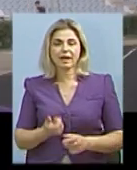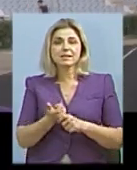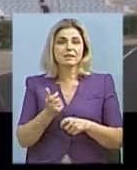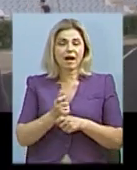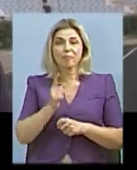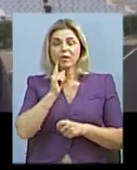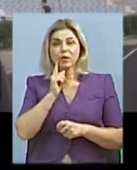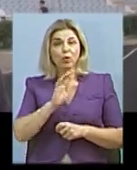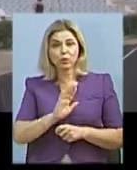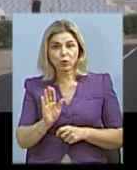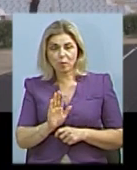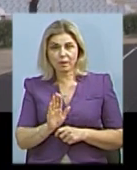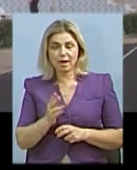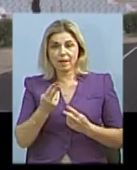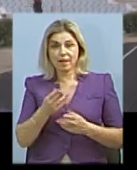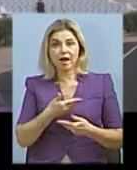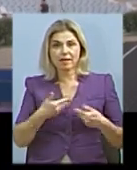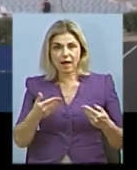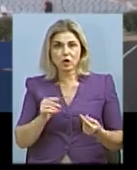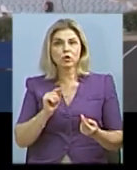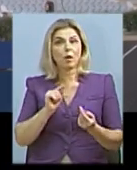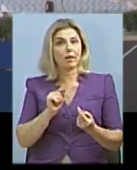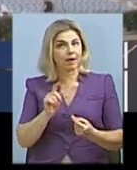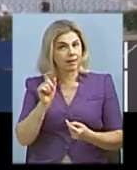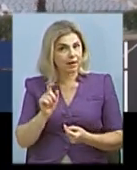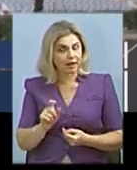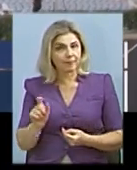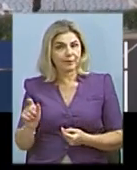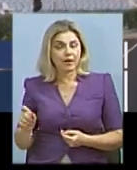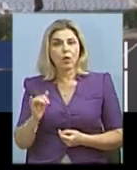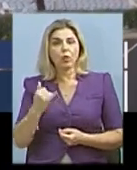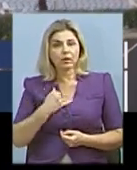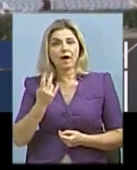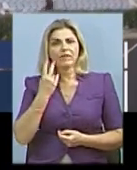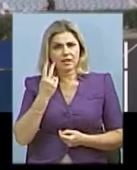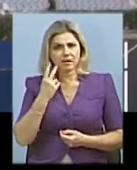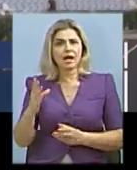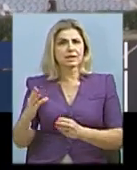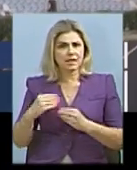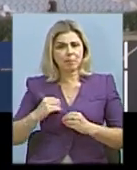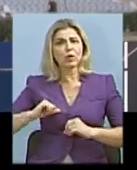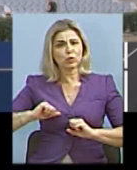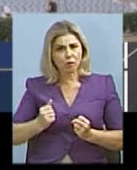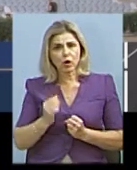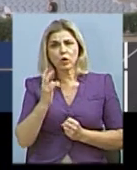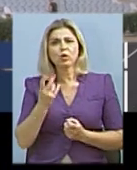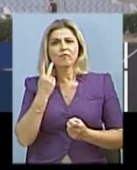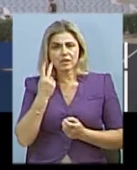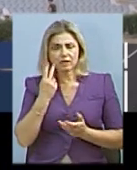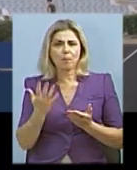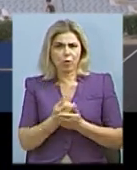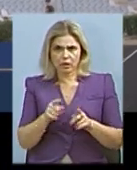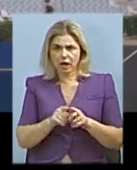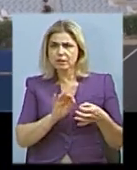нас суперник. Найбільш незручний для нас суперник. У нас завжди з ними, хоч ми й товаришуємо, але завжди виходять такі складні